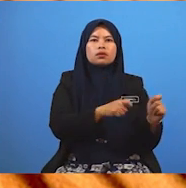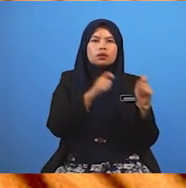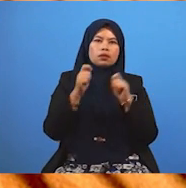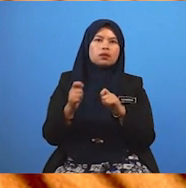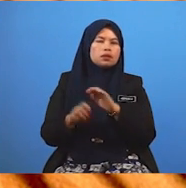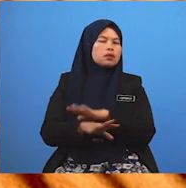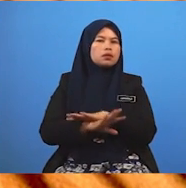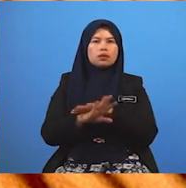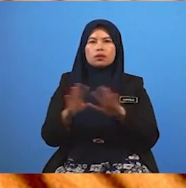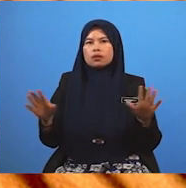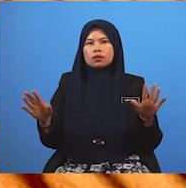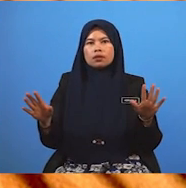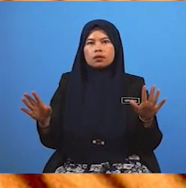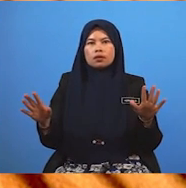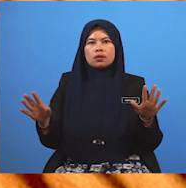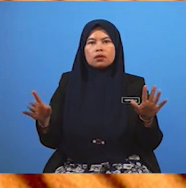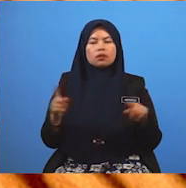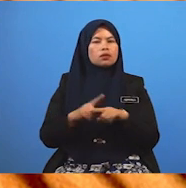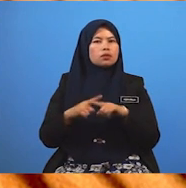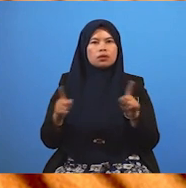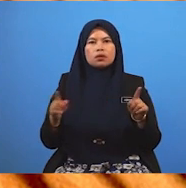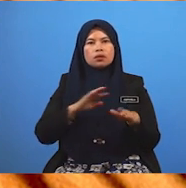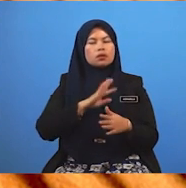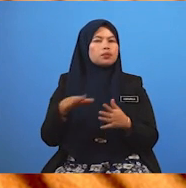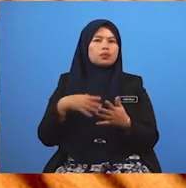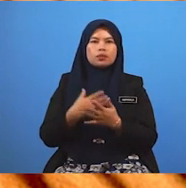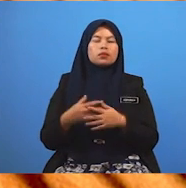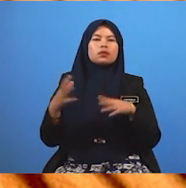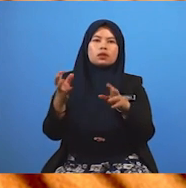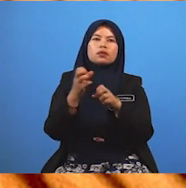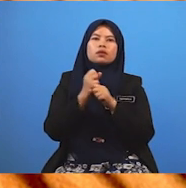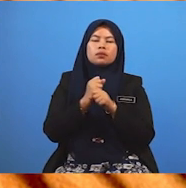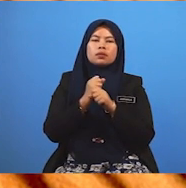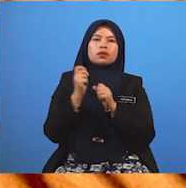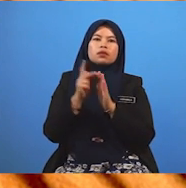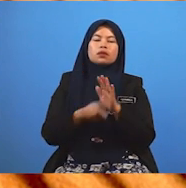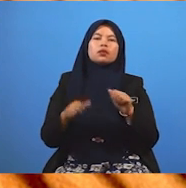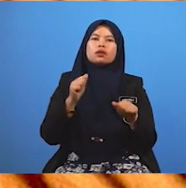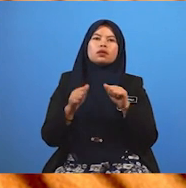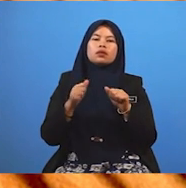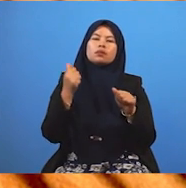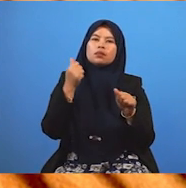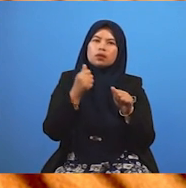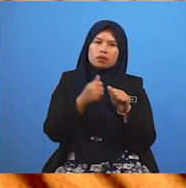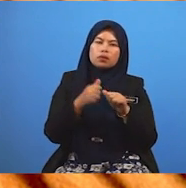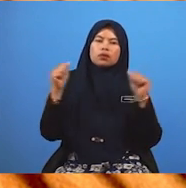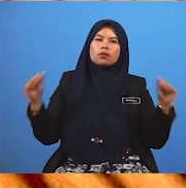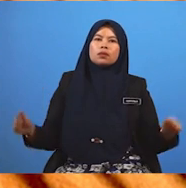manusia akan mendapat keadilan berdasarkan amalan masing-masing ketika di